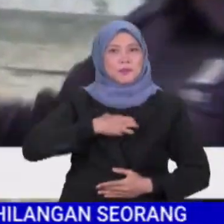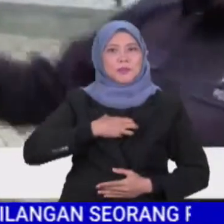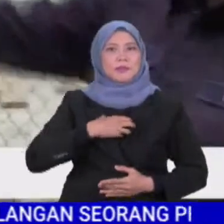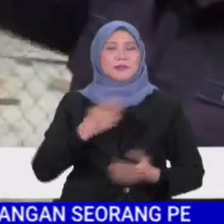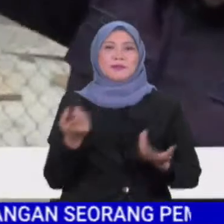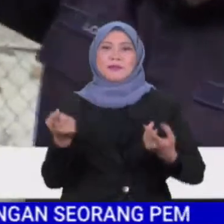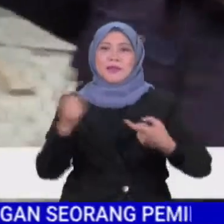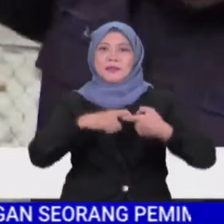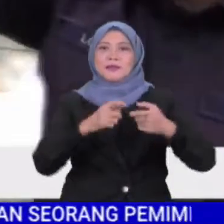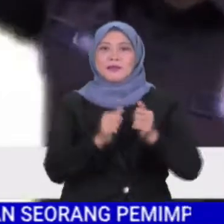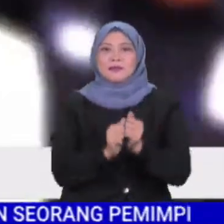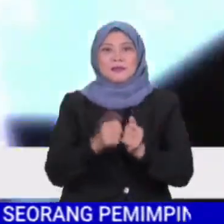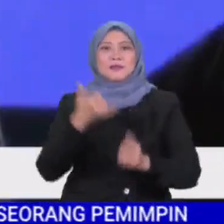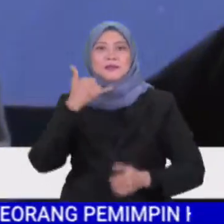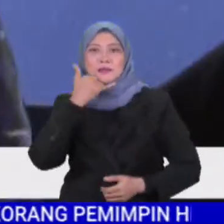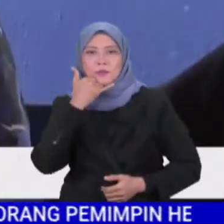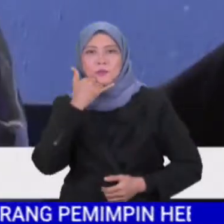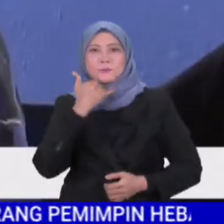isu telekomunikasi.